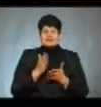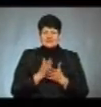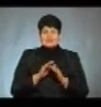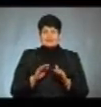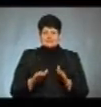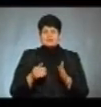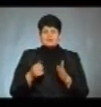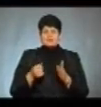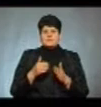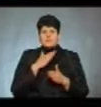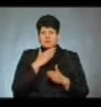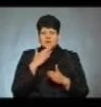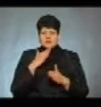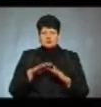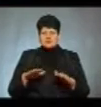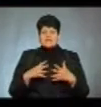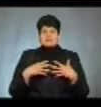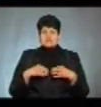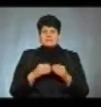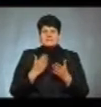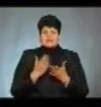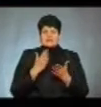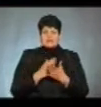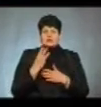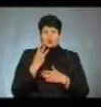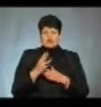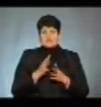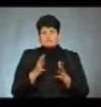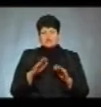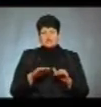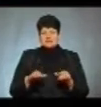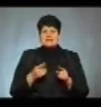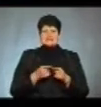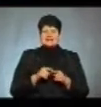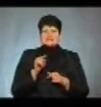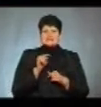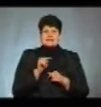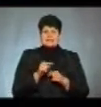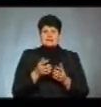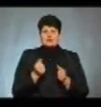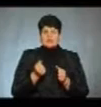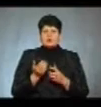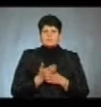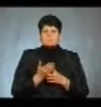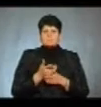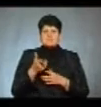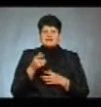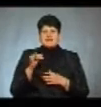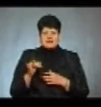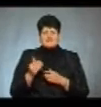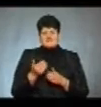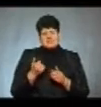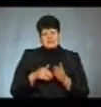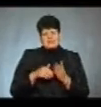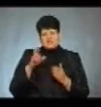до 6 багатодітні сім'ї, в яких є троє і більше дітей. Це ті, які отримують пільги від держави, як багатодітні